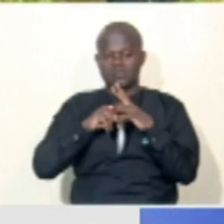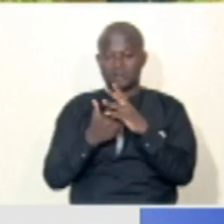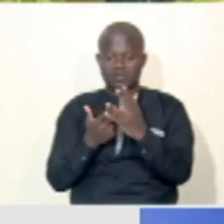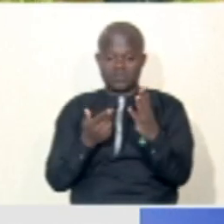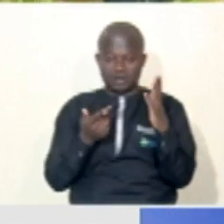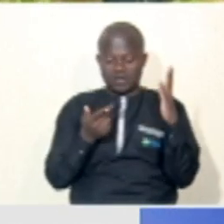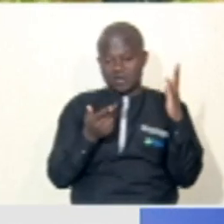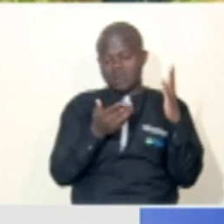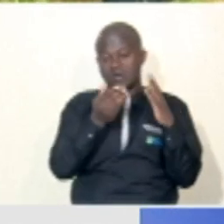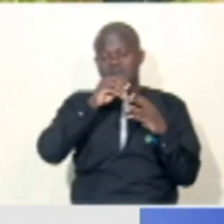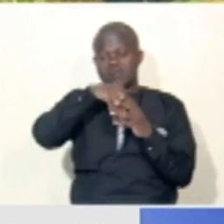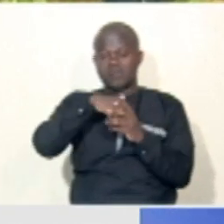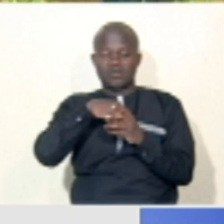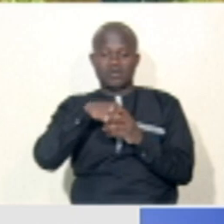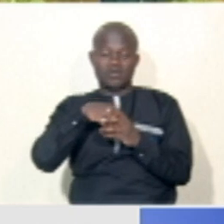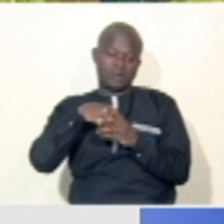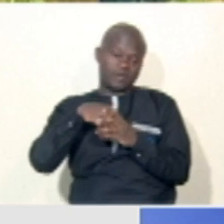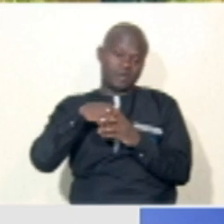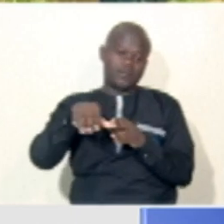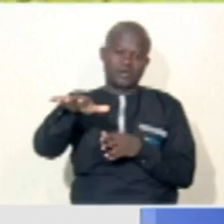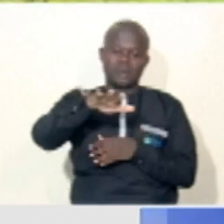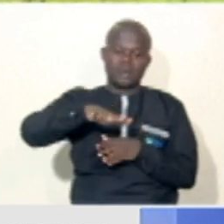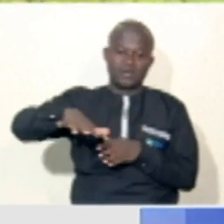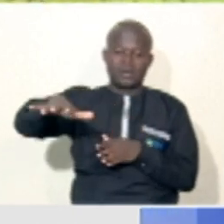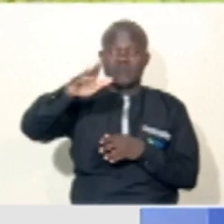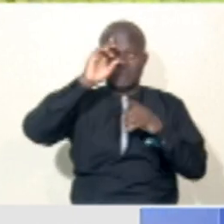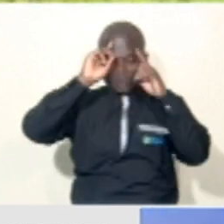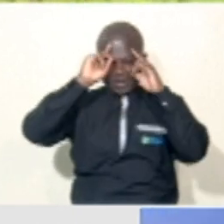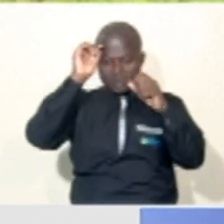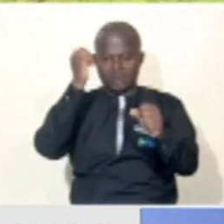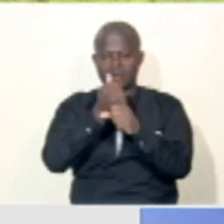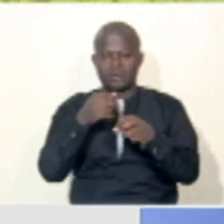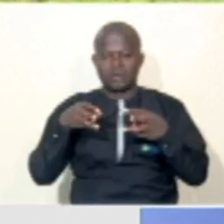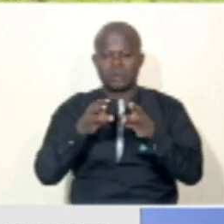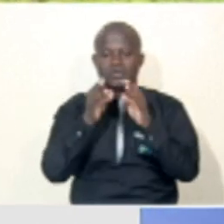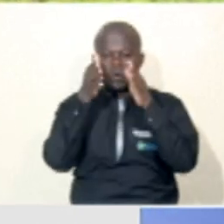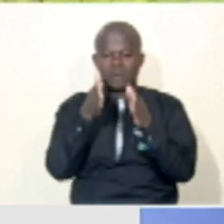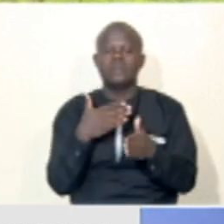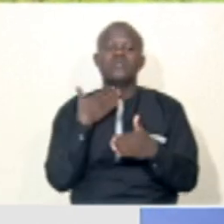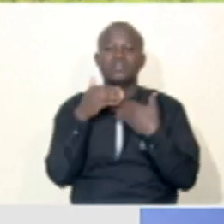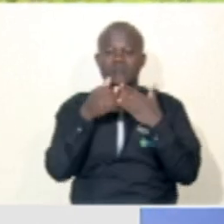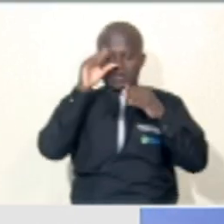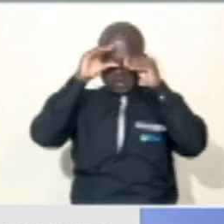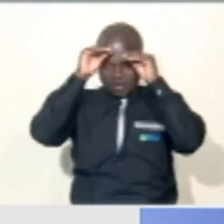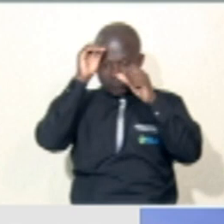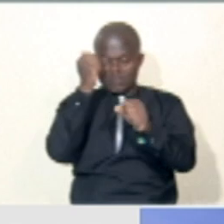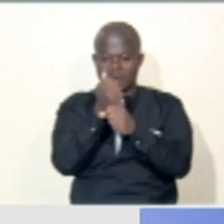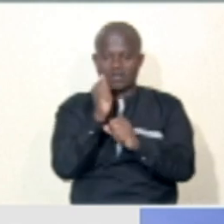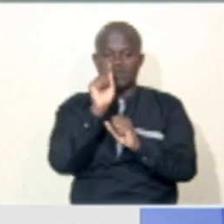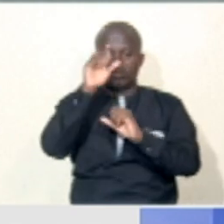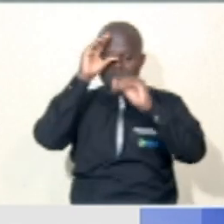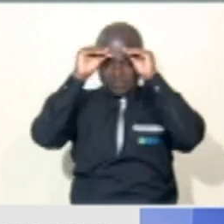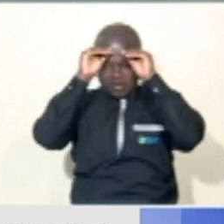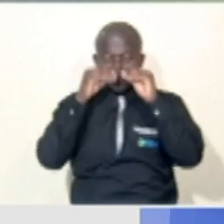barimo job creation cyangwa se kubahangira imirimo uburyo umuntu ushaka kwiga imyuga ajya kwiga